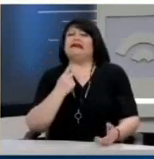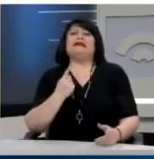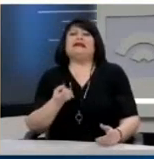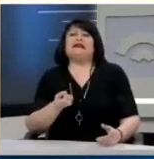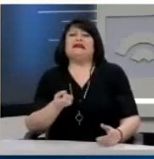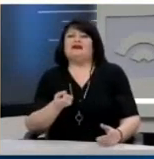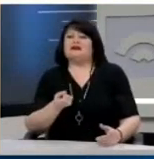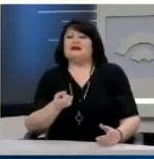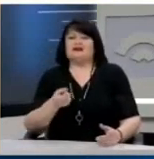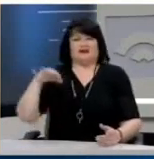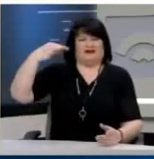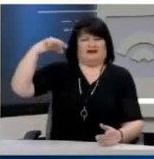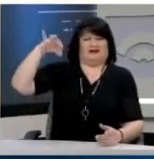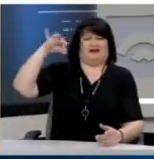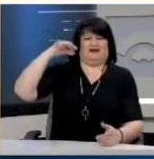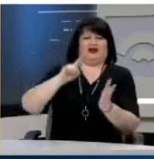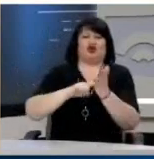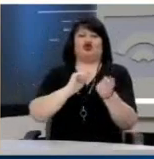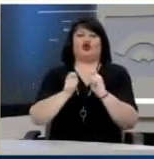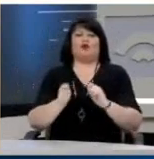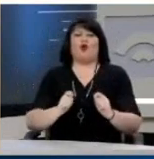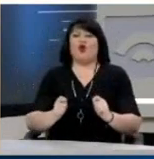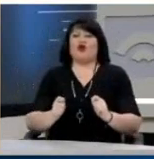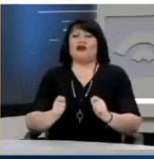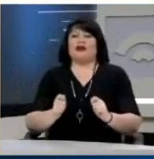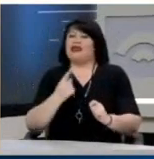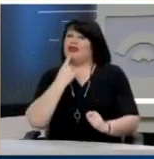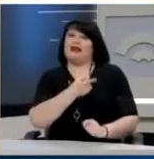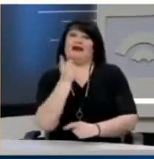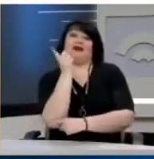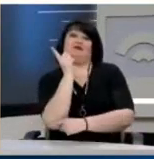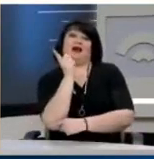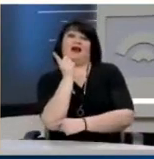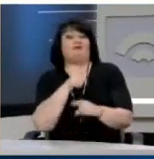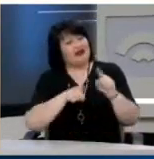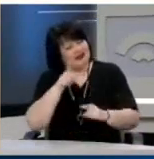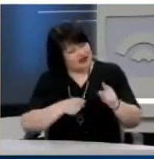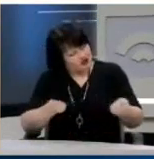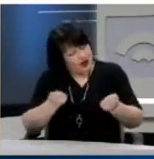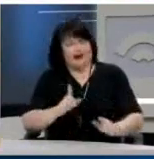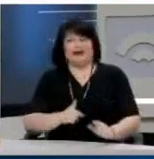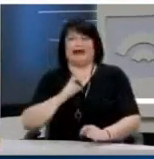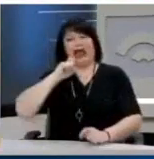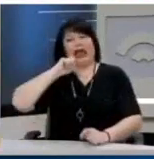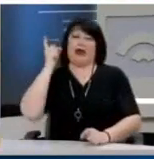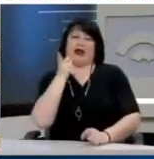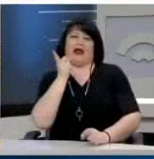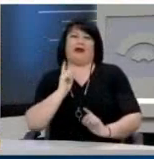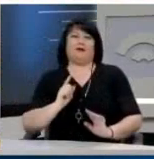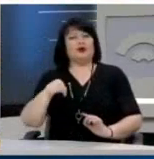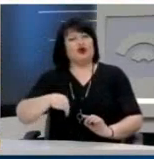μας κουνάτε και μας κραδένετε μια τροπολογία που θέλετε να καταθέσετε, όχι το δάχτυλο, άλλες φορές μας κουνάτε και το δάχτυλο, την οποία